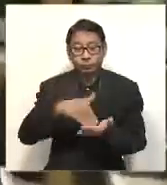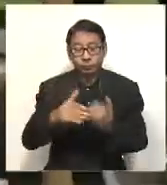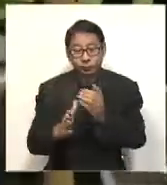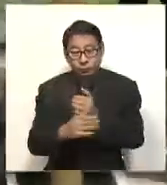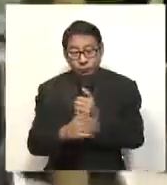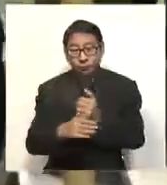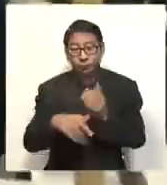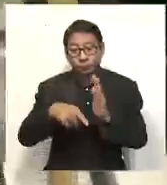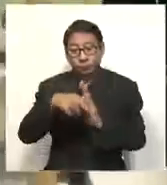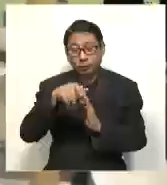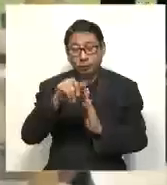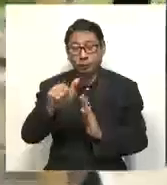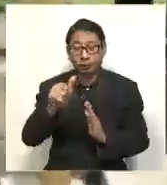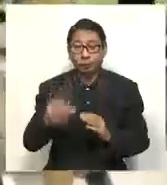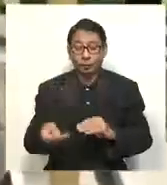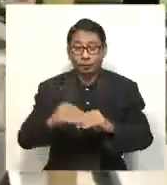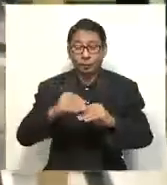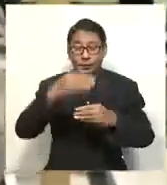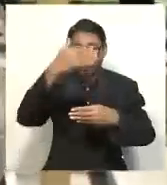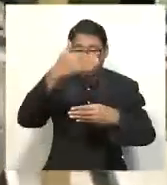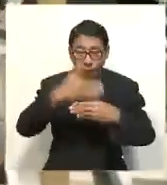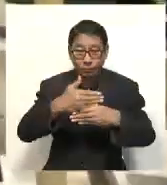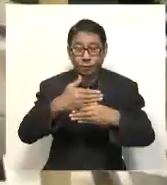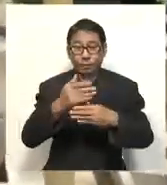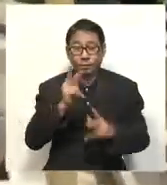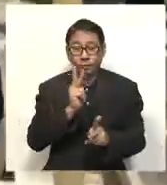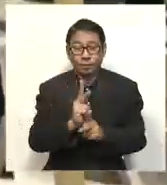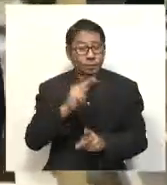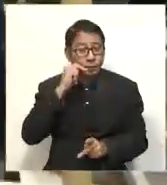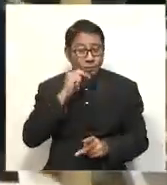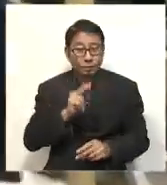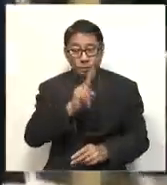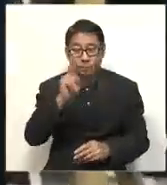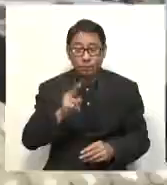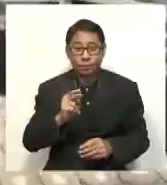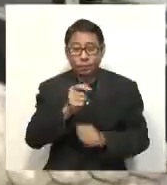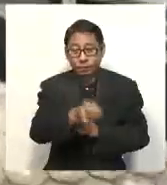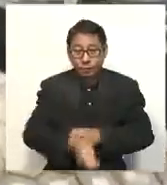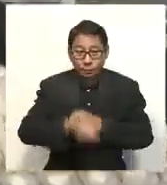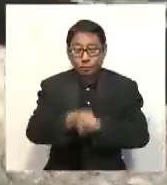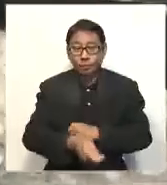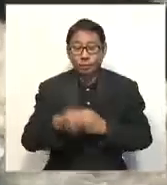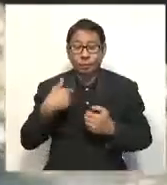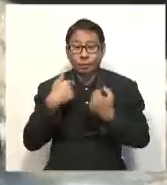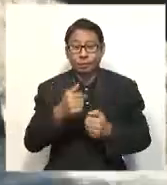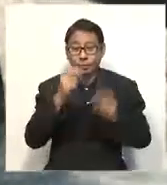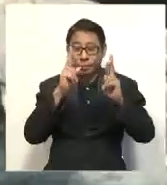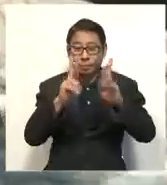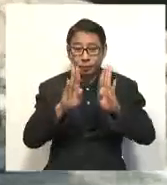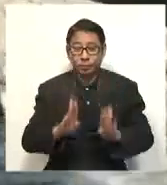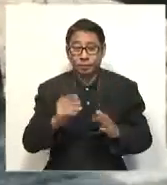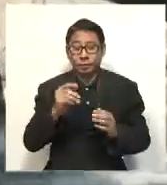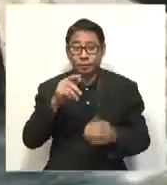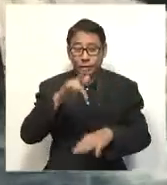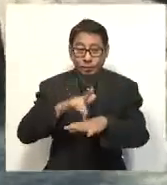จืดพะเยาซึ่งช่วยเพิ่มปริมาณการกักเก็บน้ำสำหรับใช้ในการเกษตรอุปโภคบริโภคการรักษาระบบนิเวศรวมทั้